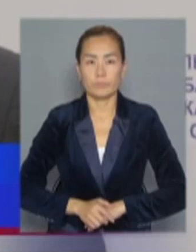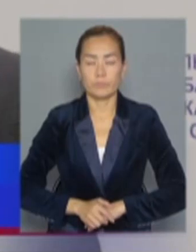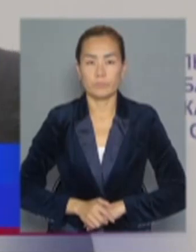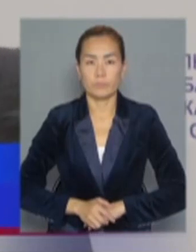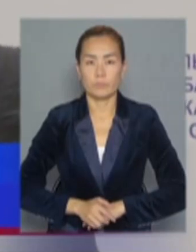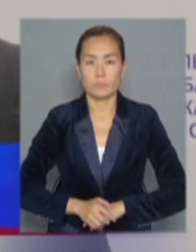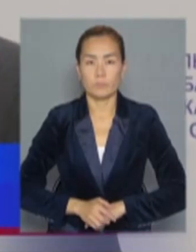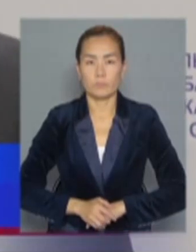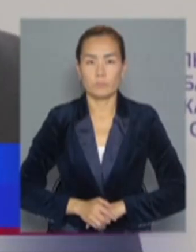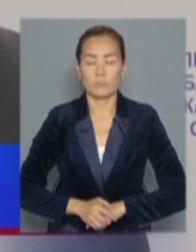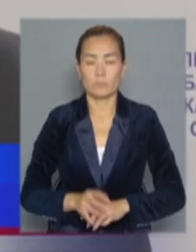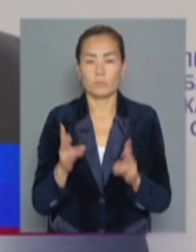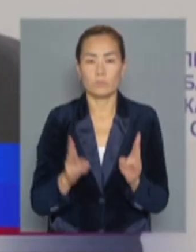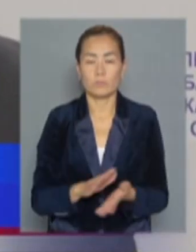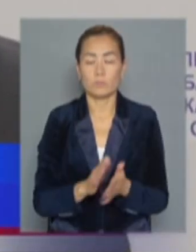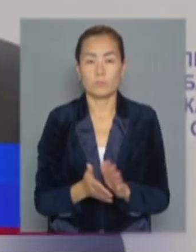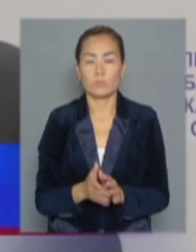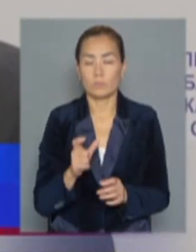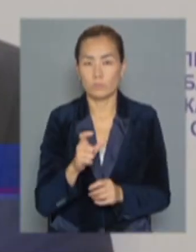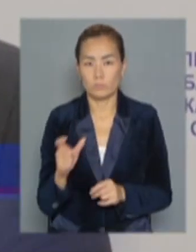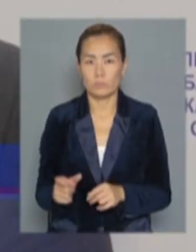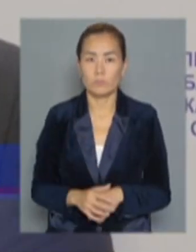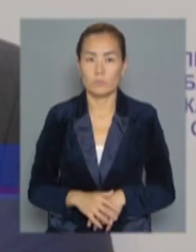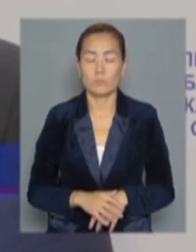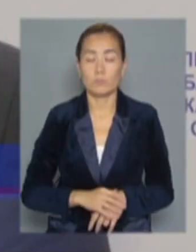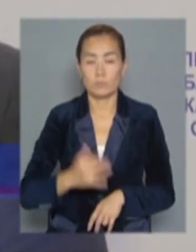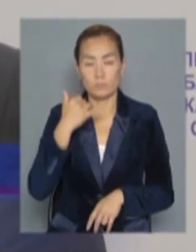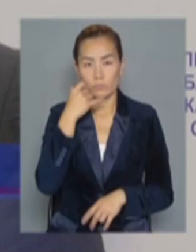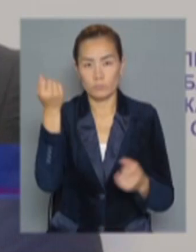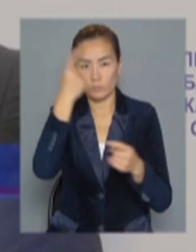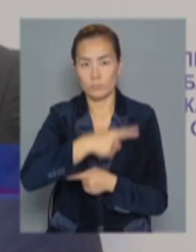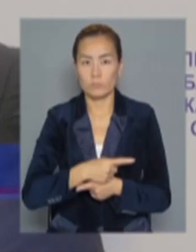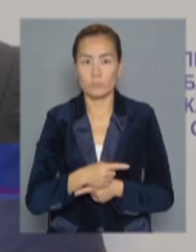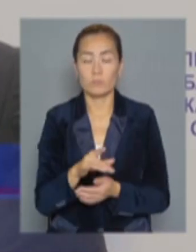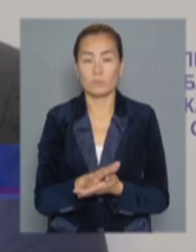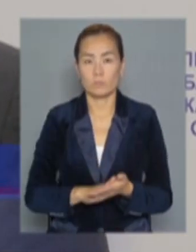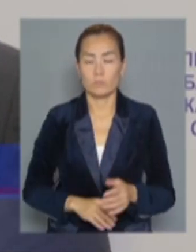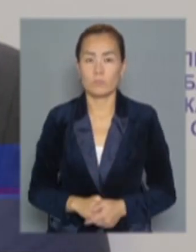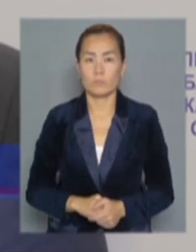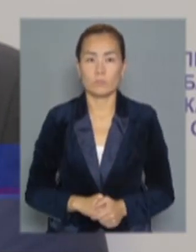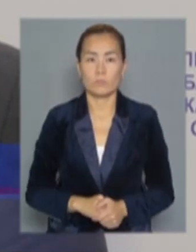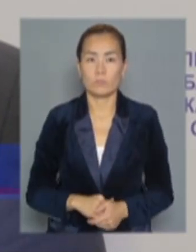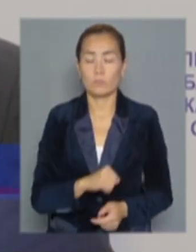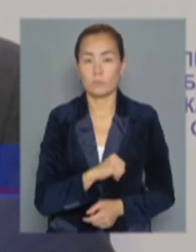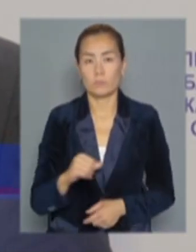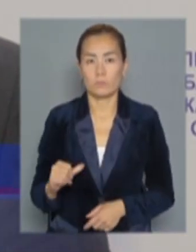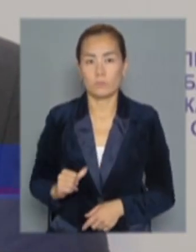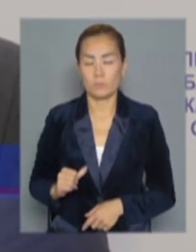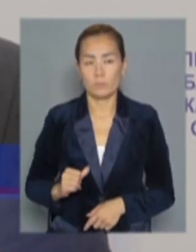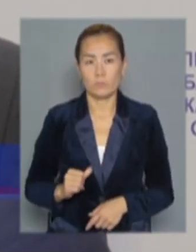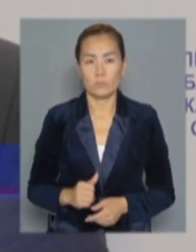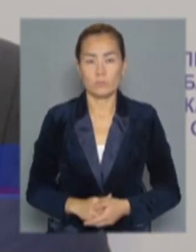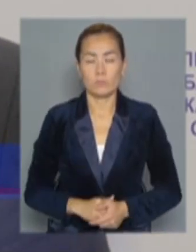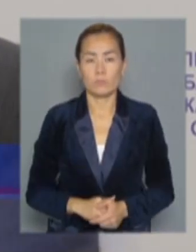Жалпы апаттық тұрғын жағдайда тұрғындар диспетчерге хабарласып, телефон арқылы хабарласқаннан кейін өздерінен